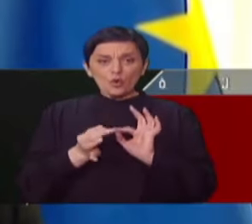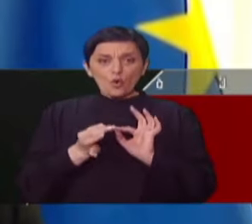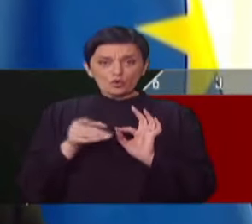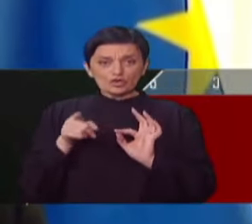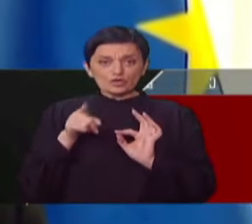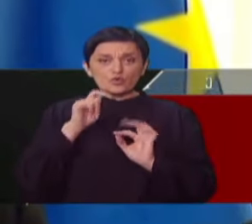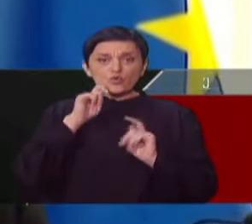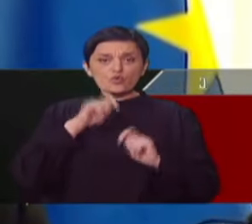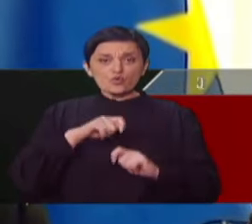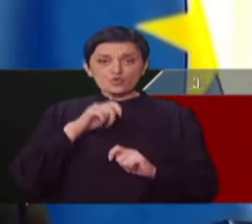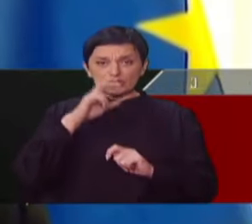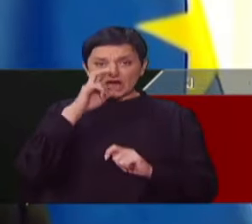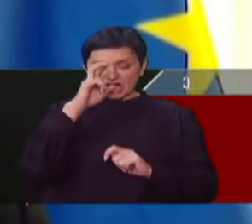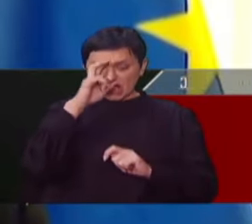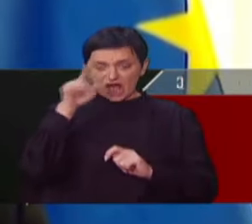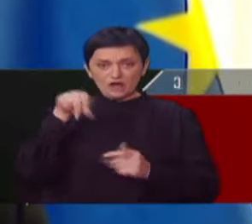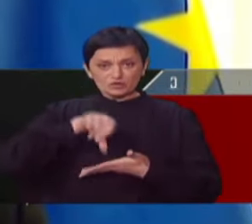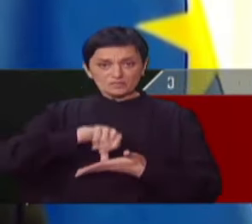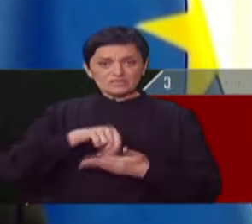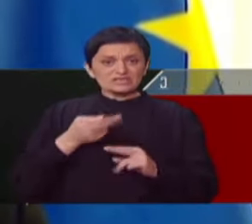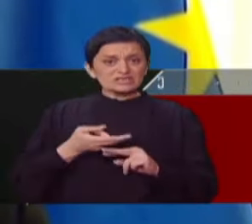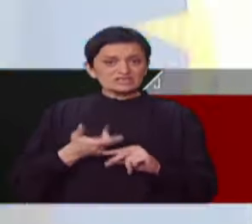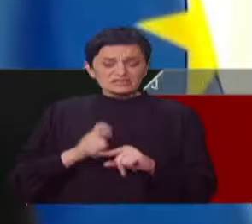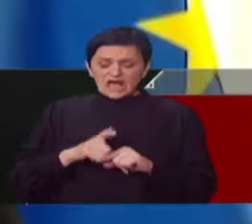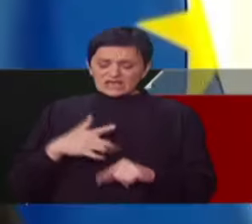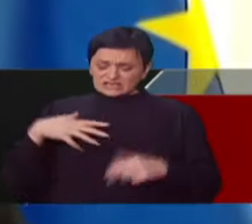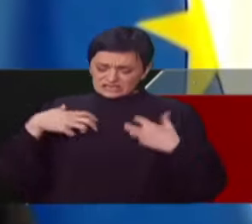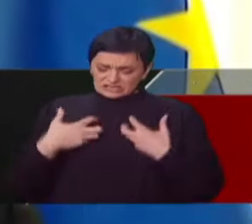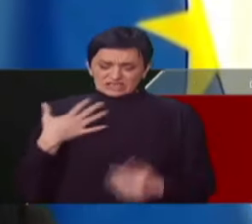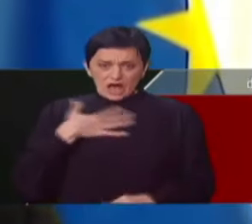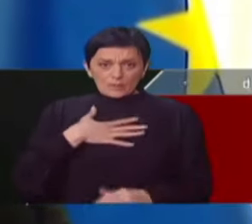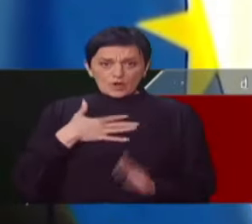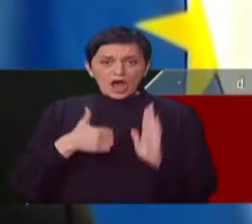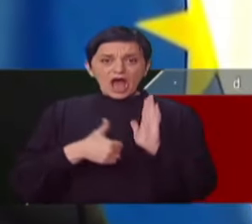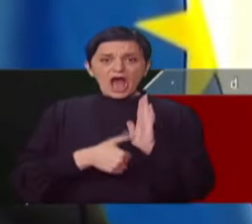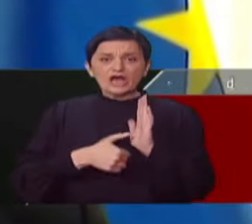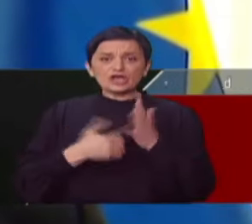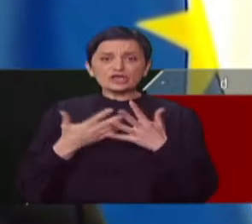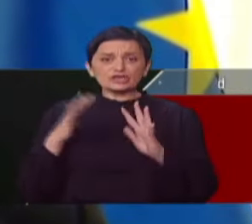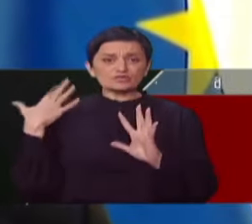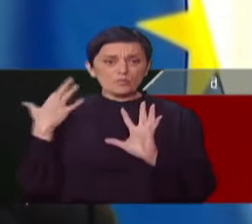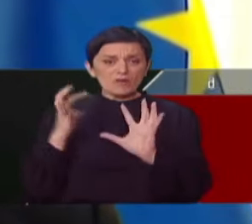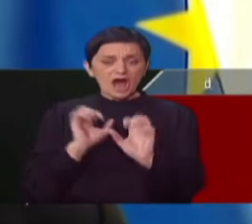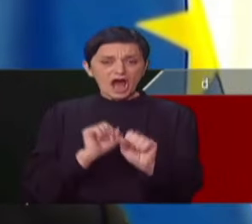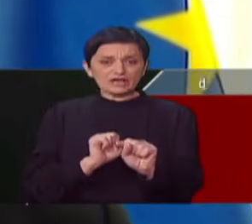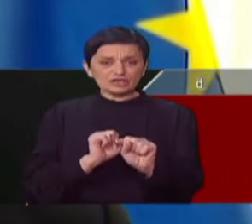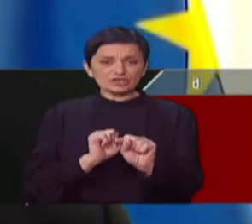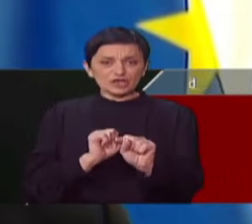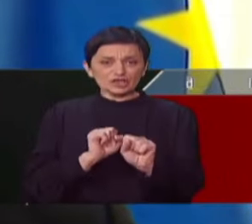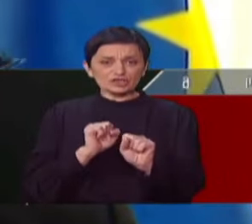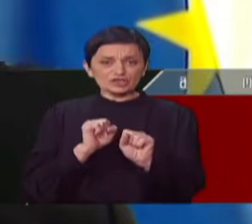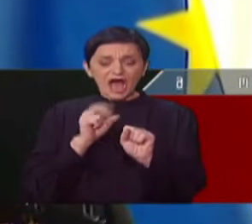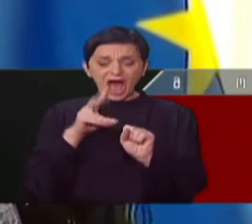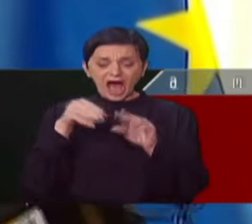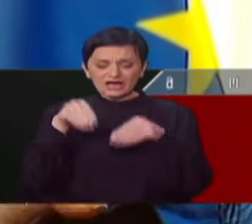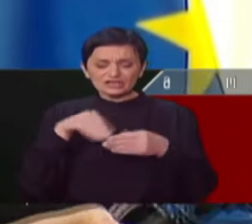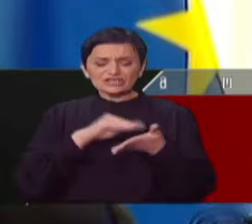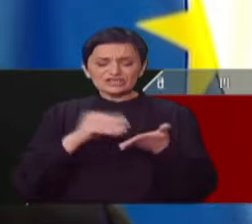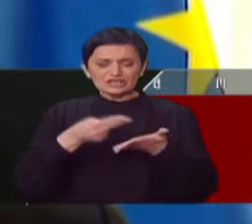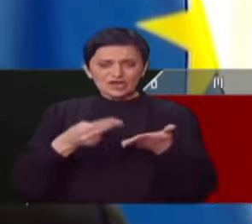წარმომადგენელი უკრაინის ხელისუფლების, რაც ძალიან დასანანია, ძალიან სამწუხაროა. ეს არის 600-ზე მეტი მხარდაჭერილი აქტი, რეზოლუციები და